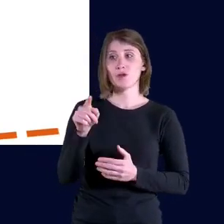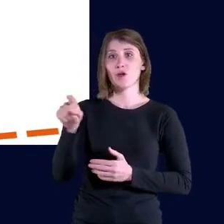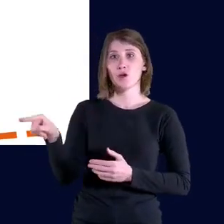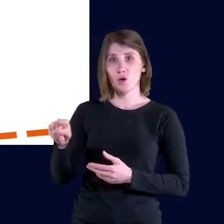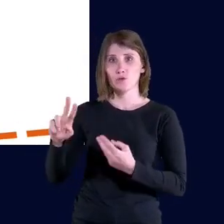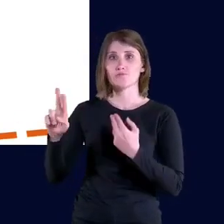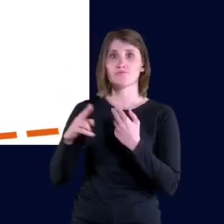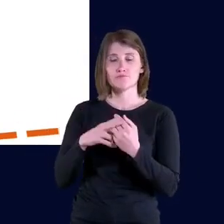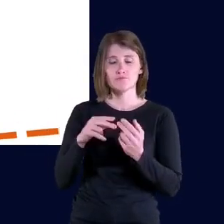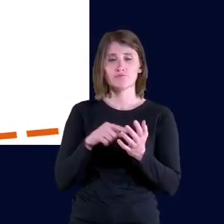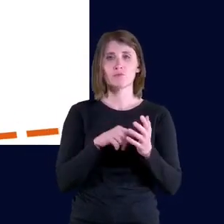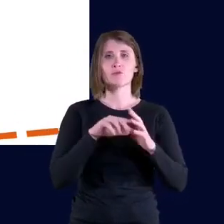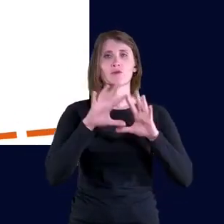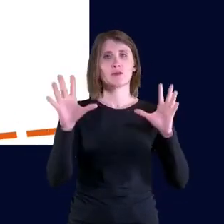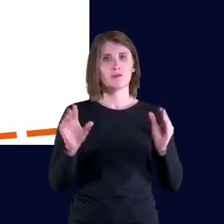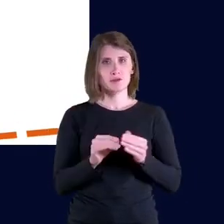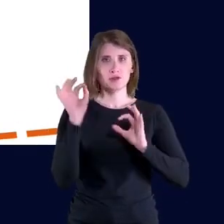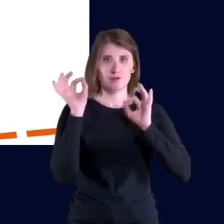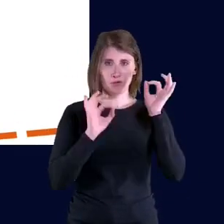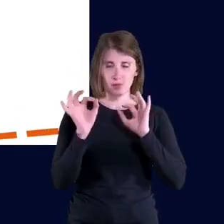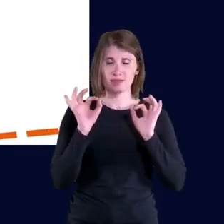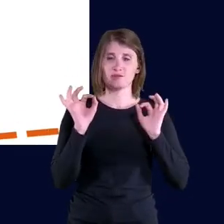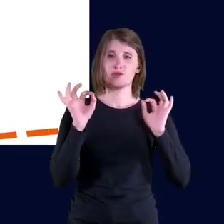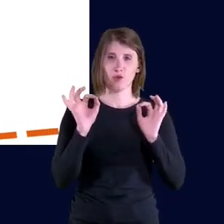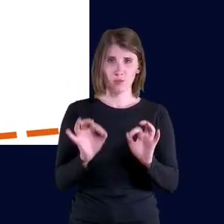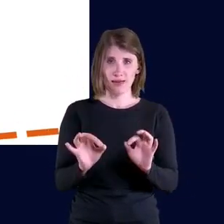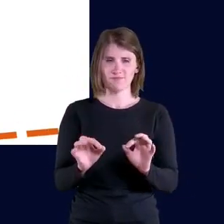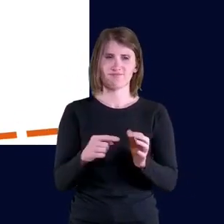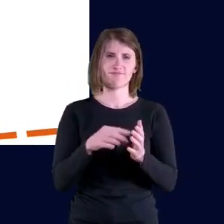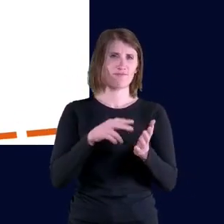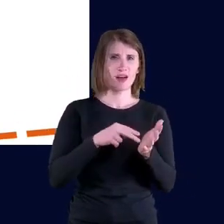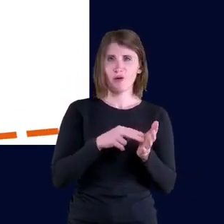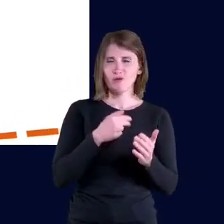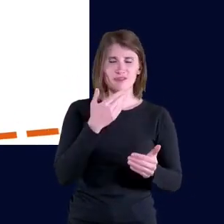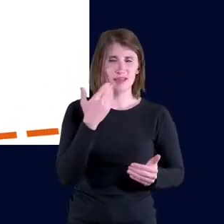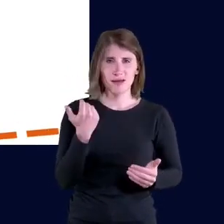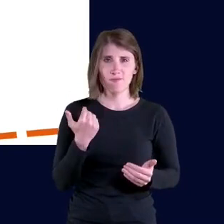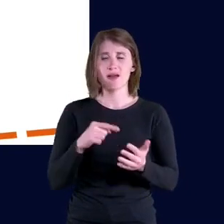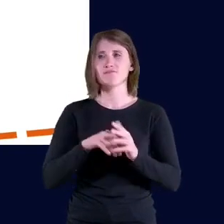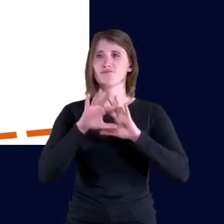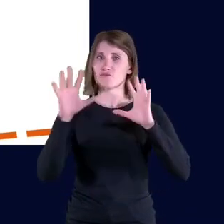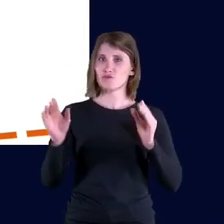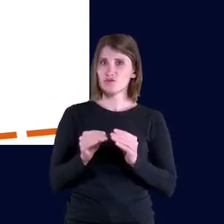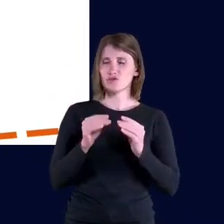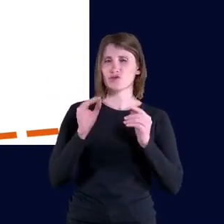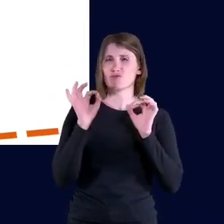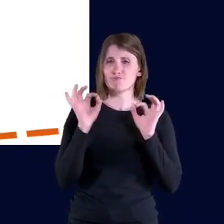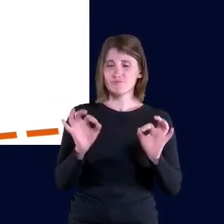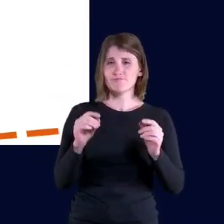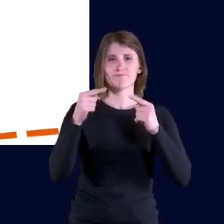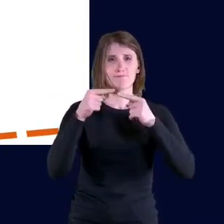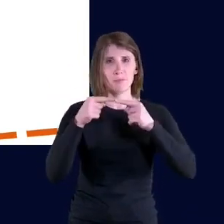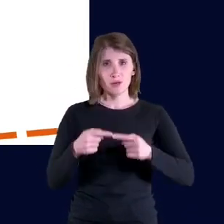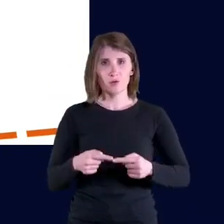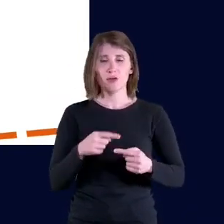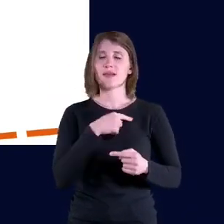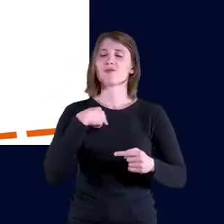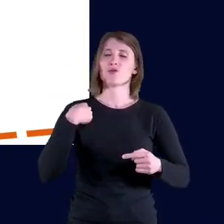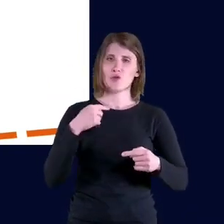wszystkie zebrane dane są prawidłowe czy czegoś nie brakuje że czy wszystko jest zgodne wówczas